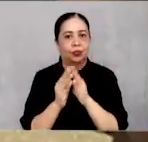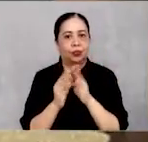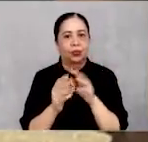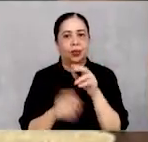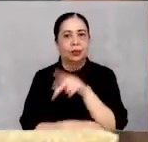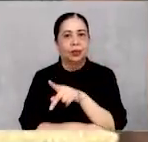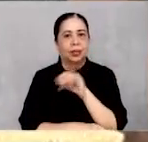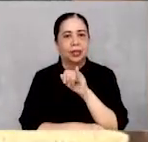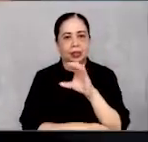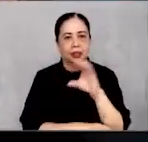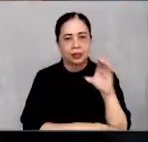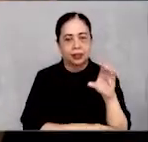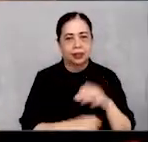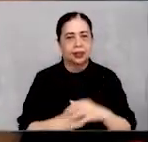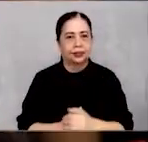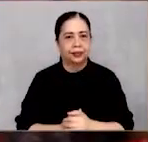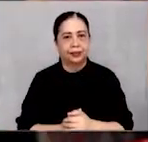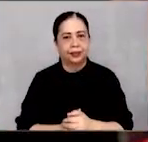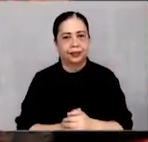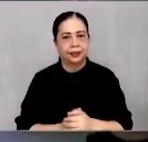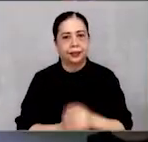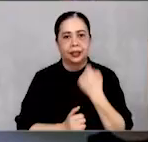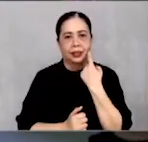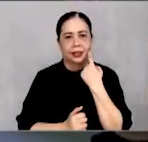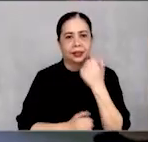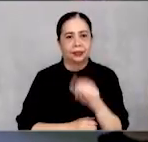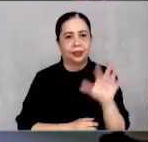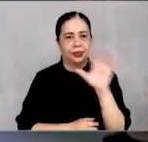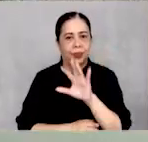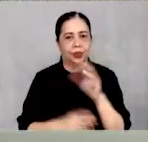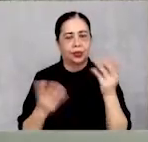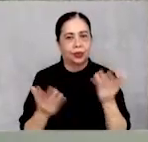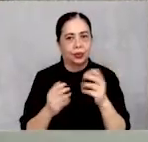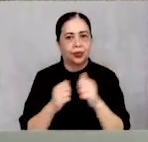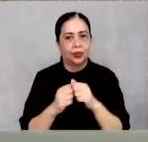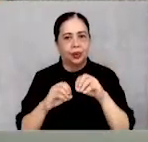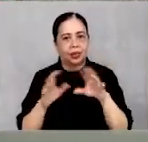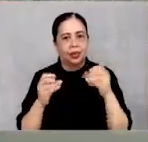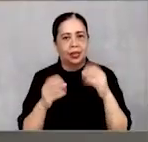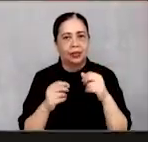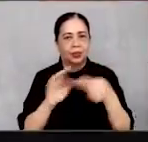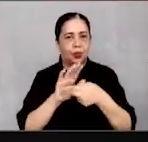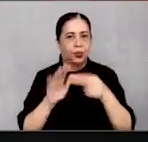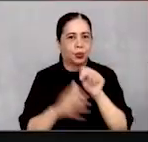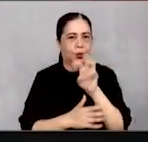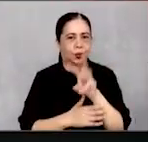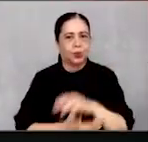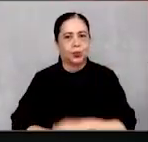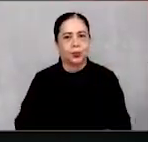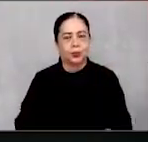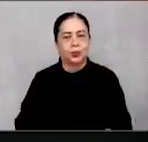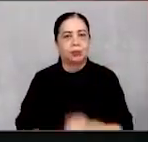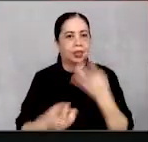International Convention Center o PICC kaninang umaga, kung saan nagkalat ang bagong slogan. Ilang beses